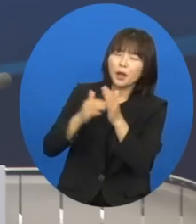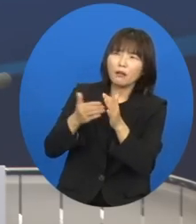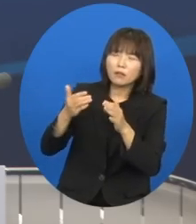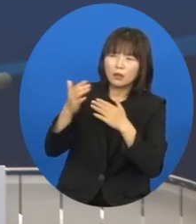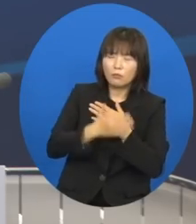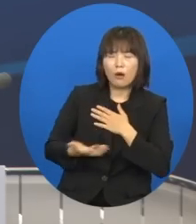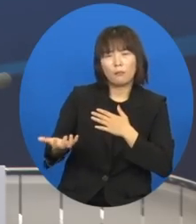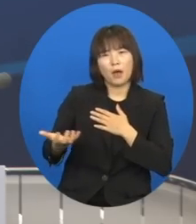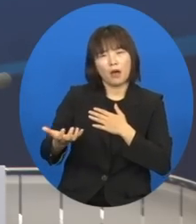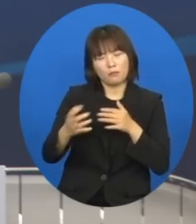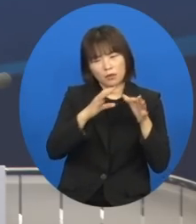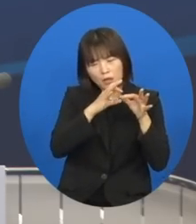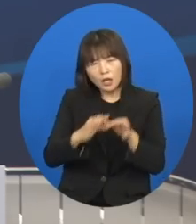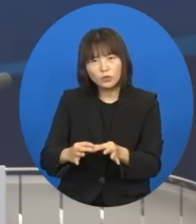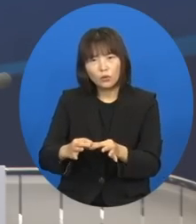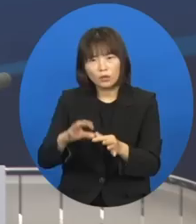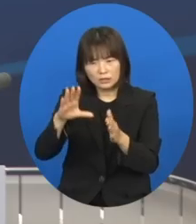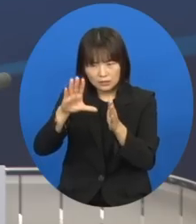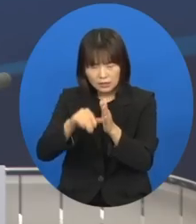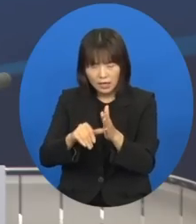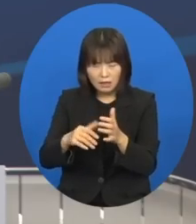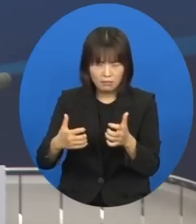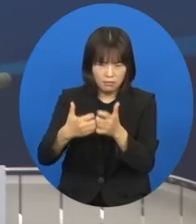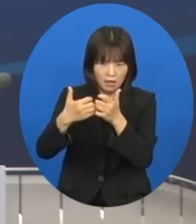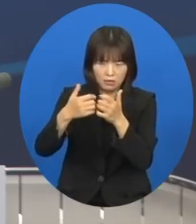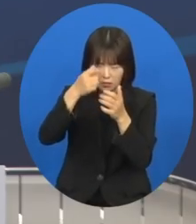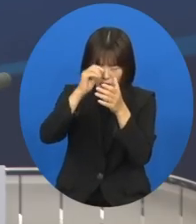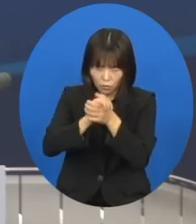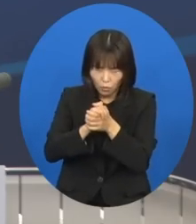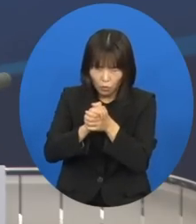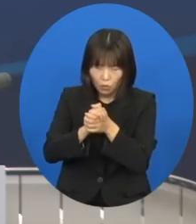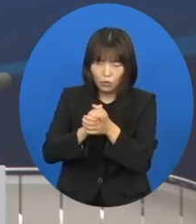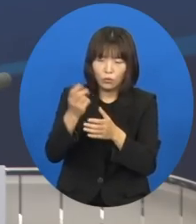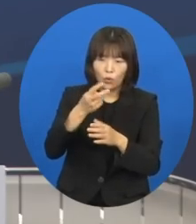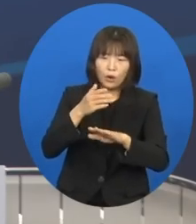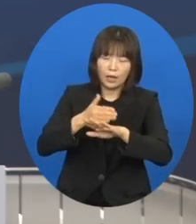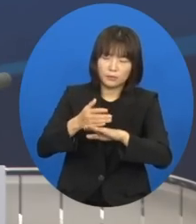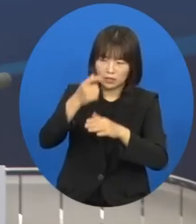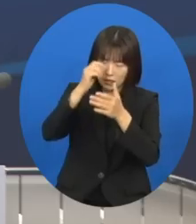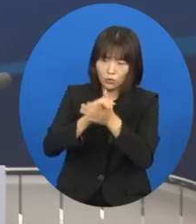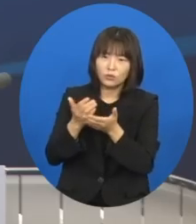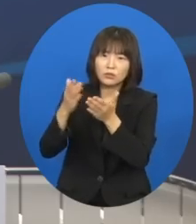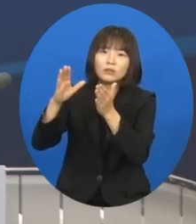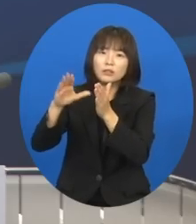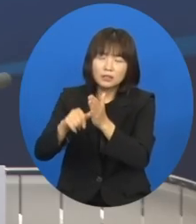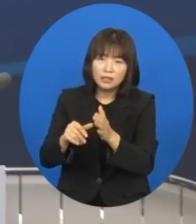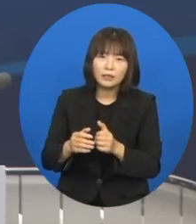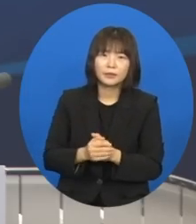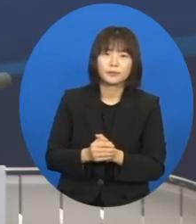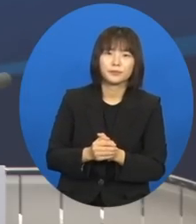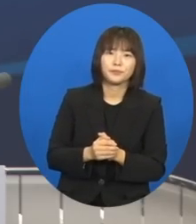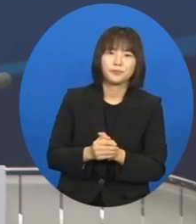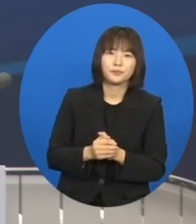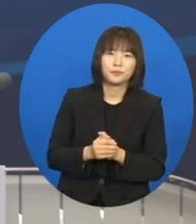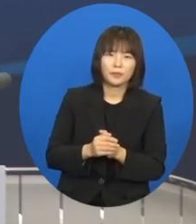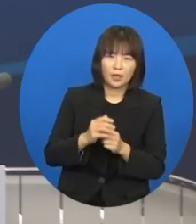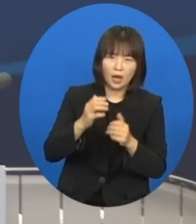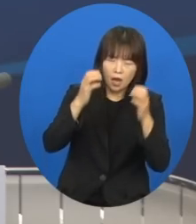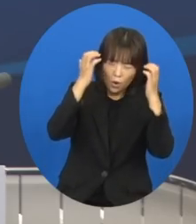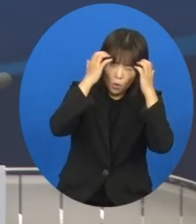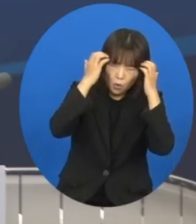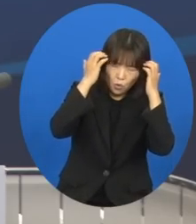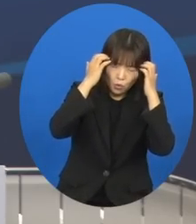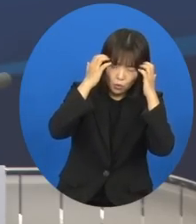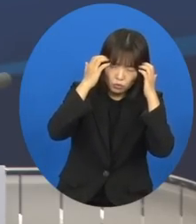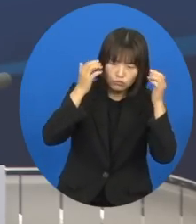거예요. 그럴 때마다 대적 기도를 하고 감사 기도를 했을 때 24시간 고통이 10시간 고통, 이틀에 한 번, 일주일에 한 번, 한 달에 한